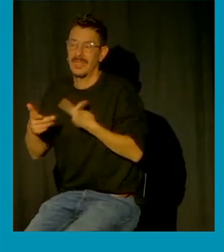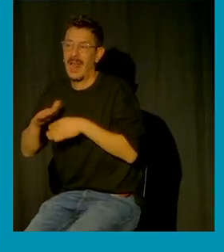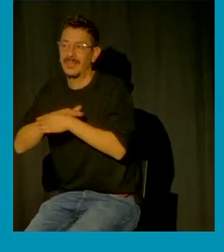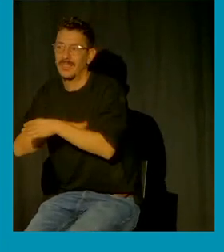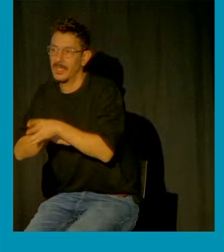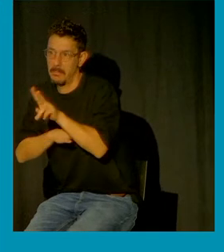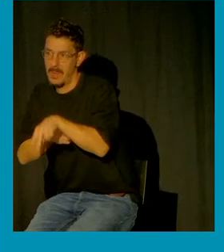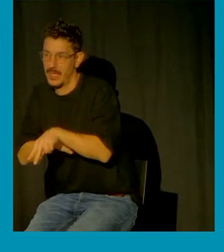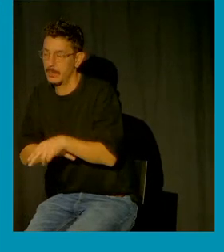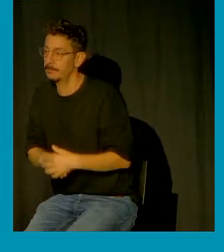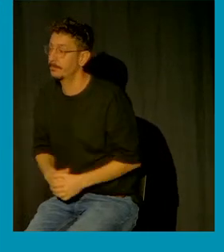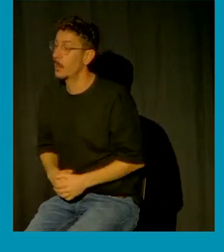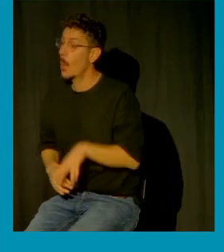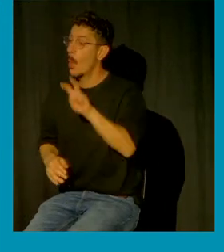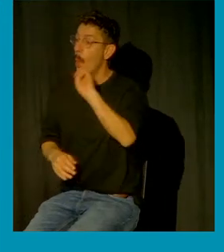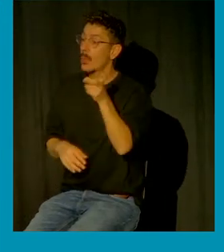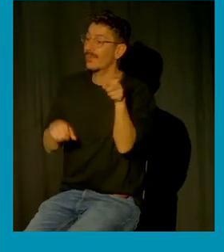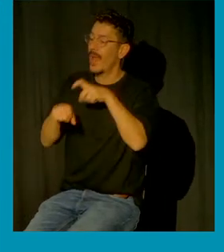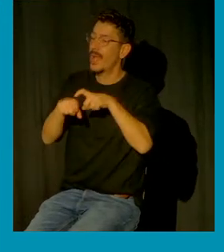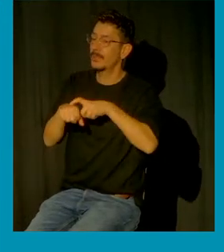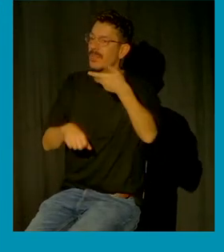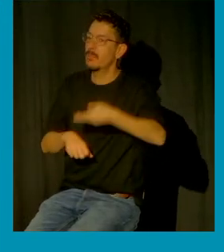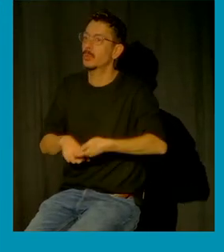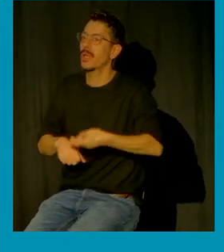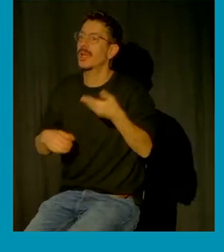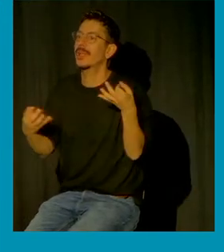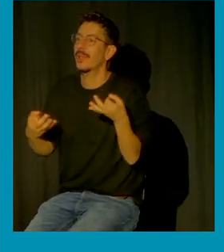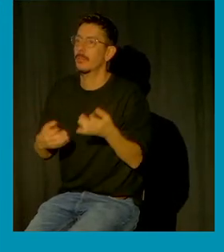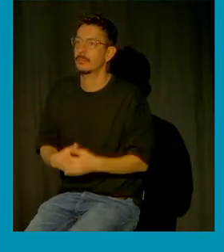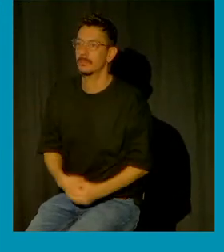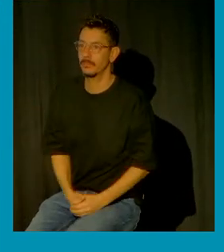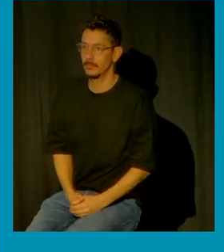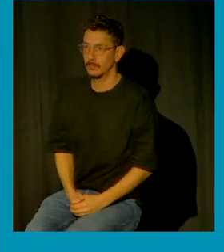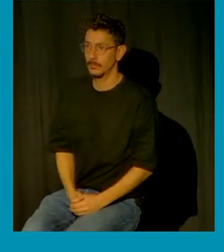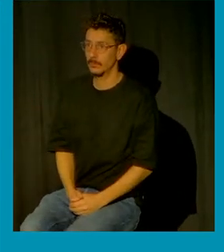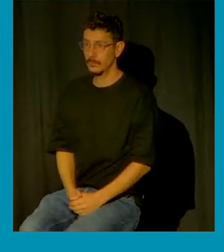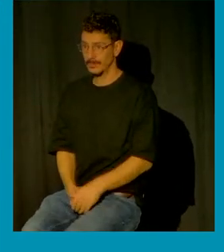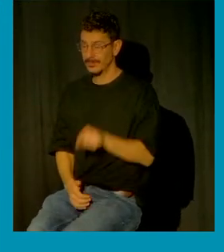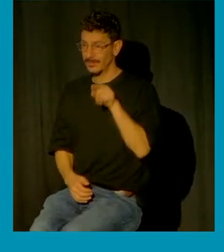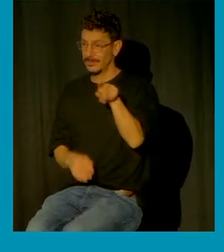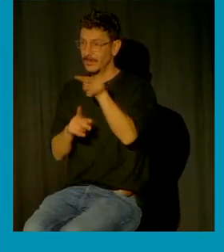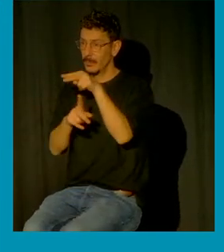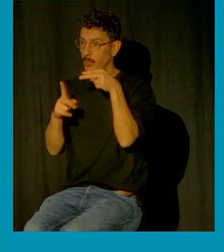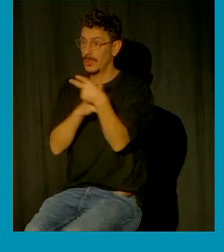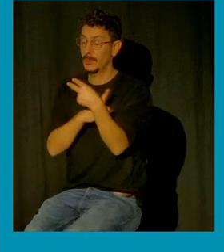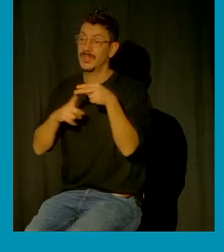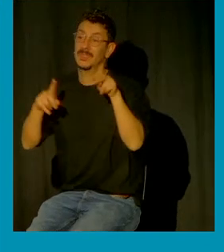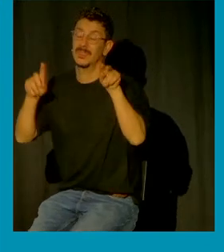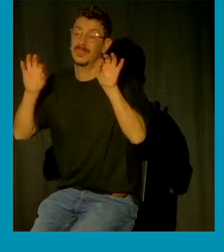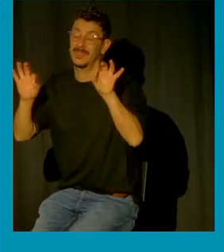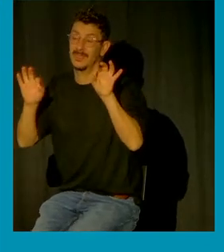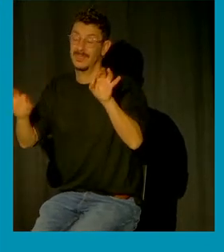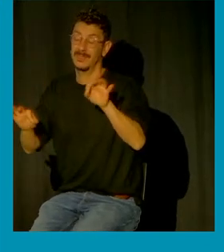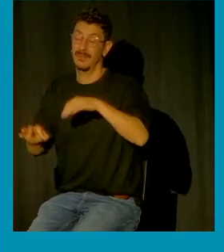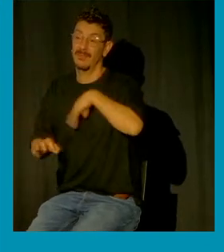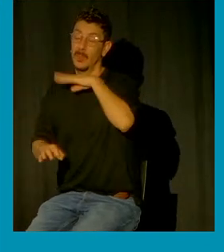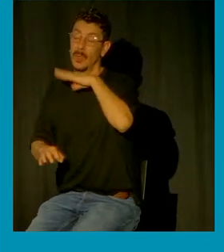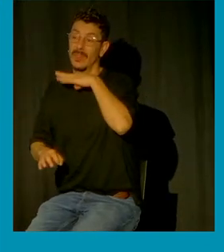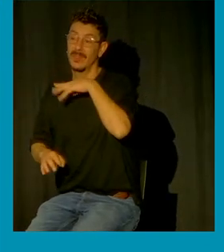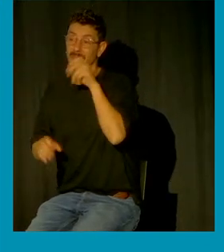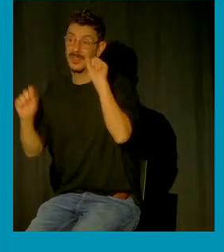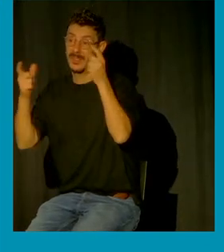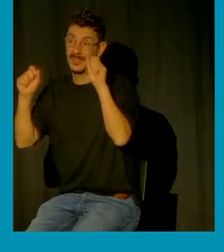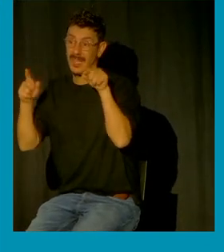un altre dels aspectes molt importants i això des del punt de vista de les violències digitals és òptim i rellevant